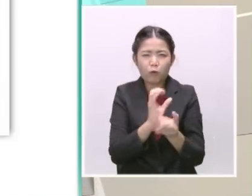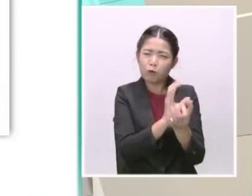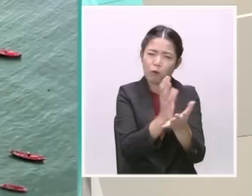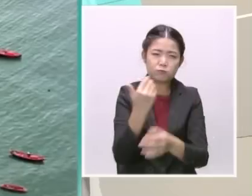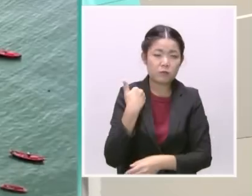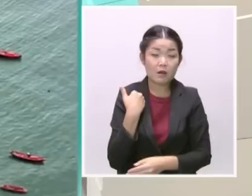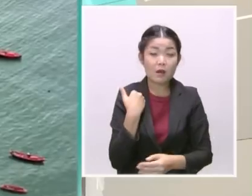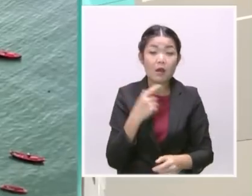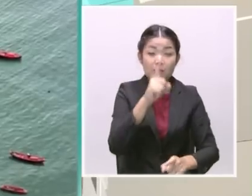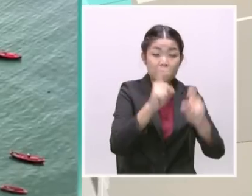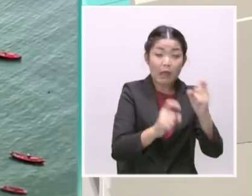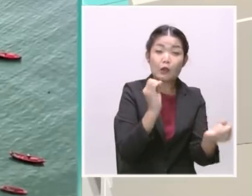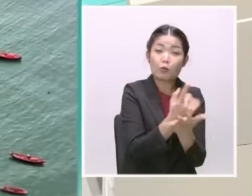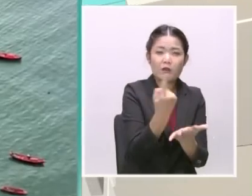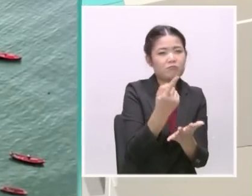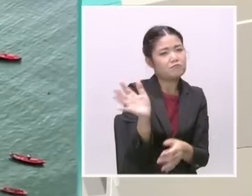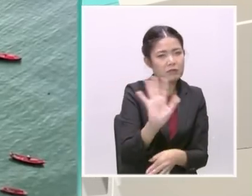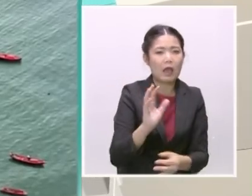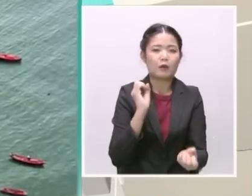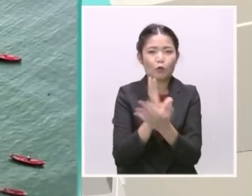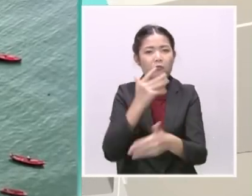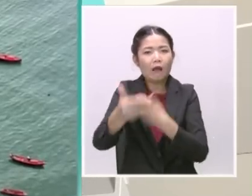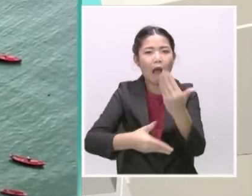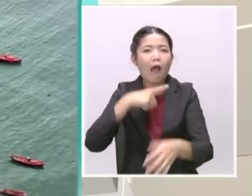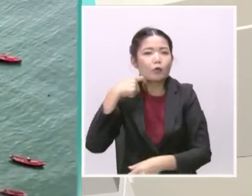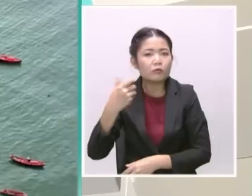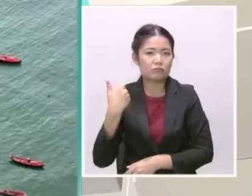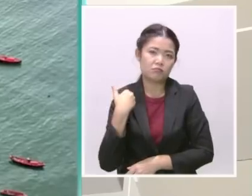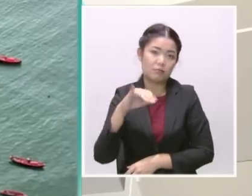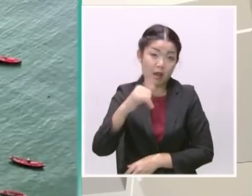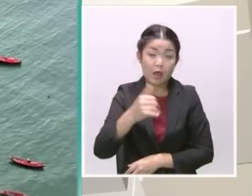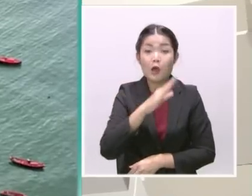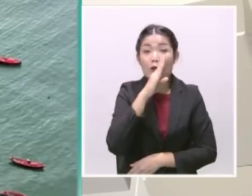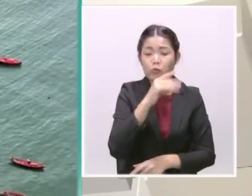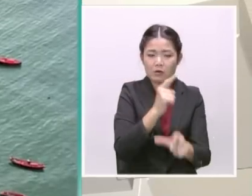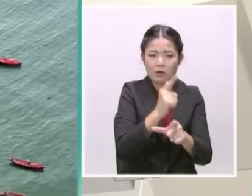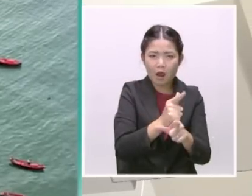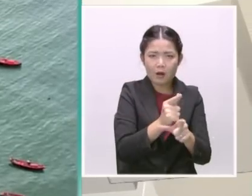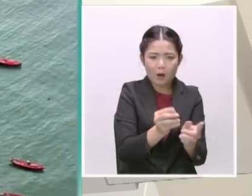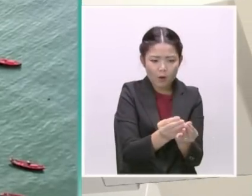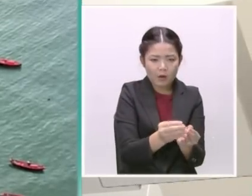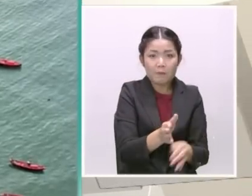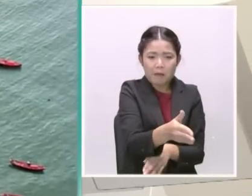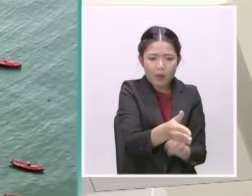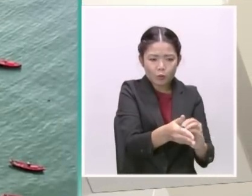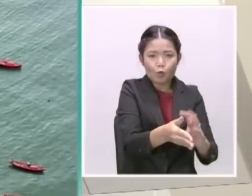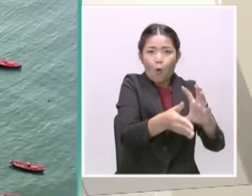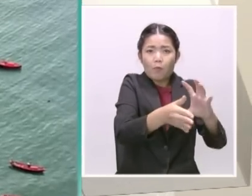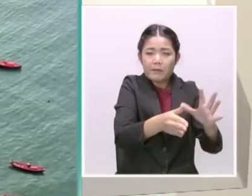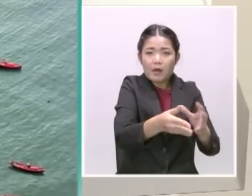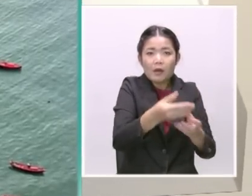ายด้าน มไมใชเฉพาะวต้องตายอย่เดียวครั อาจặcาา แล้วสัวที่มเลี้ยงไม่โตเวลาถาเกิดวาก็ี่don't